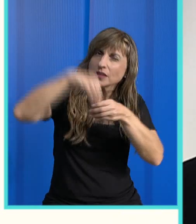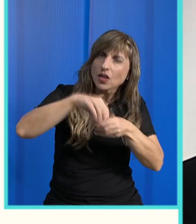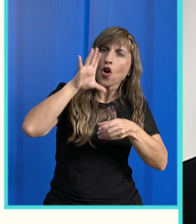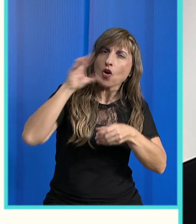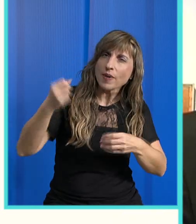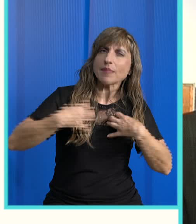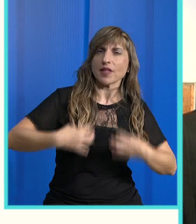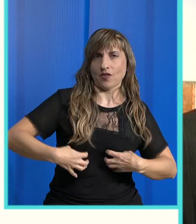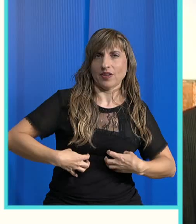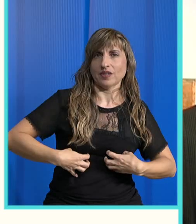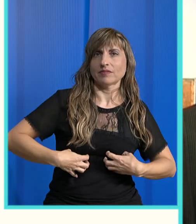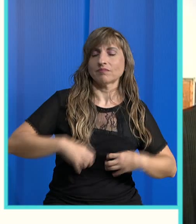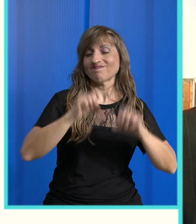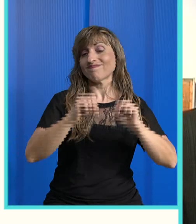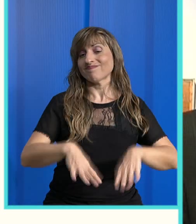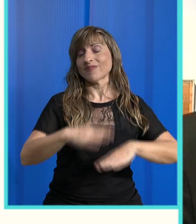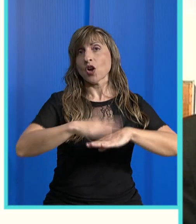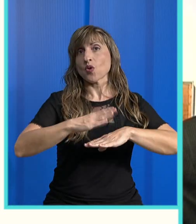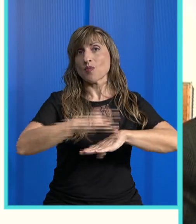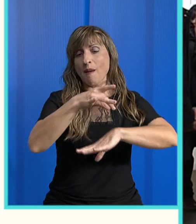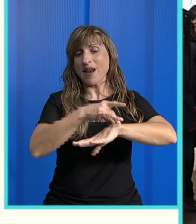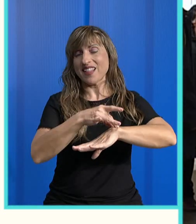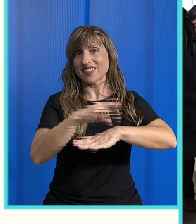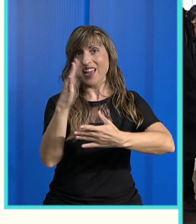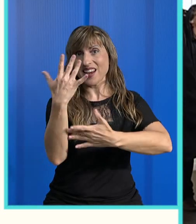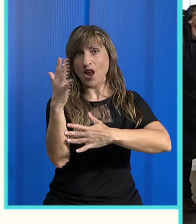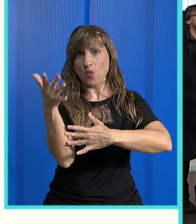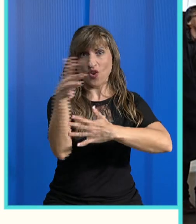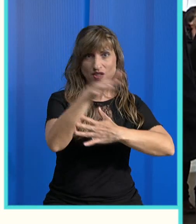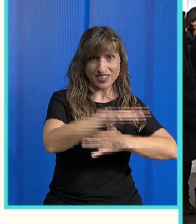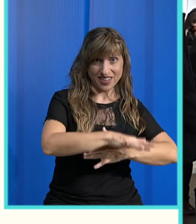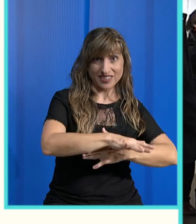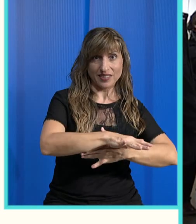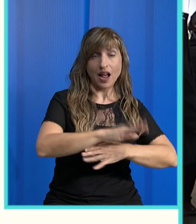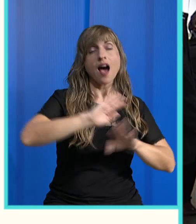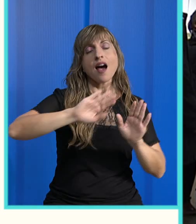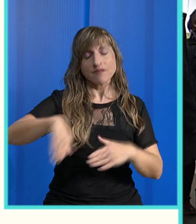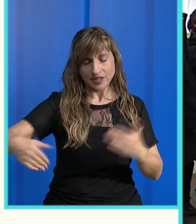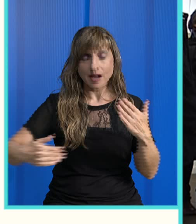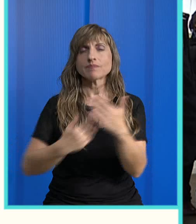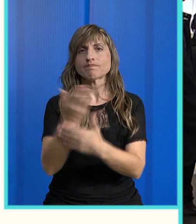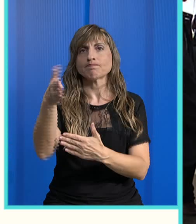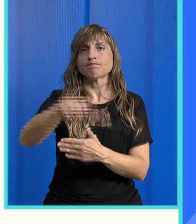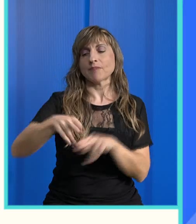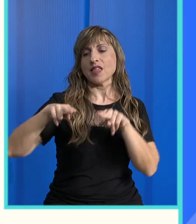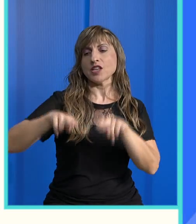Ho va fer a causa de la malaltia neurodegenerativa que patia i per la qual ha mort la matinada d'aquest dijous 19 de setembre.